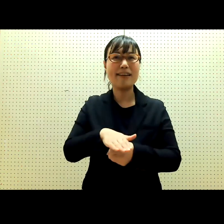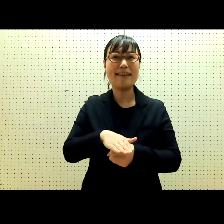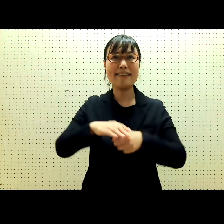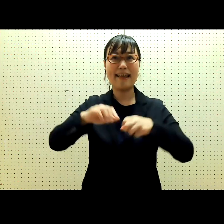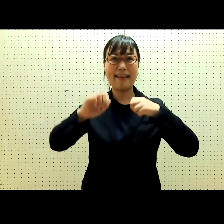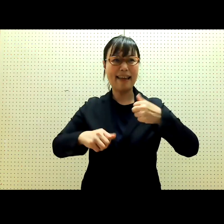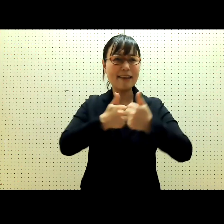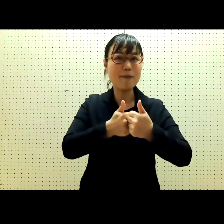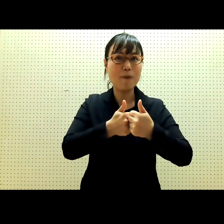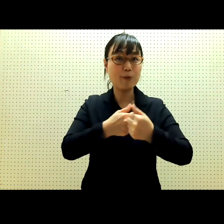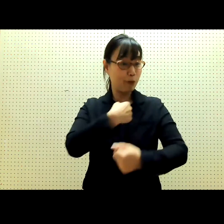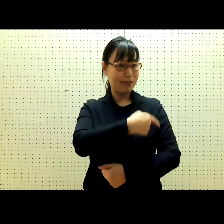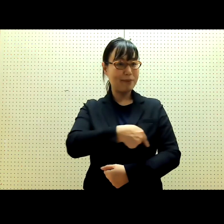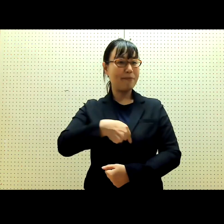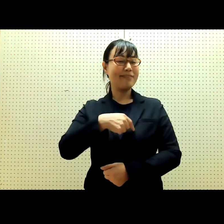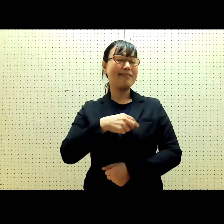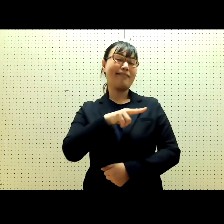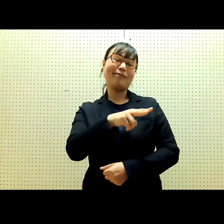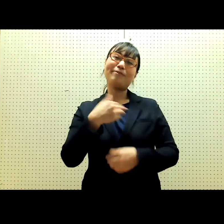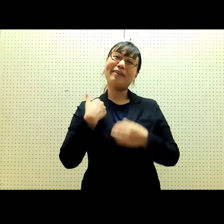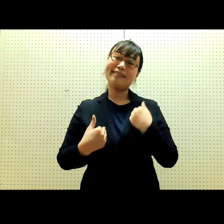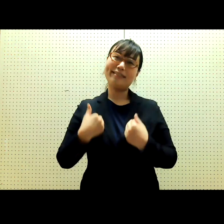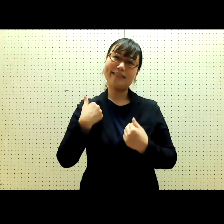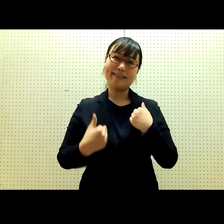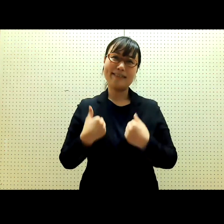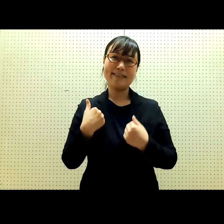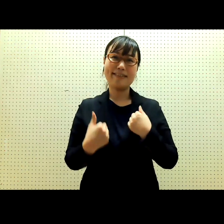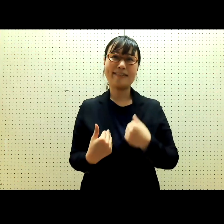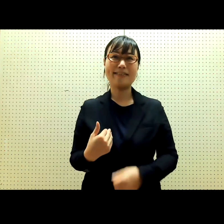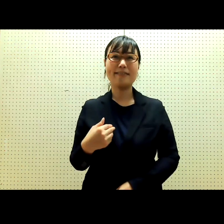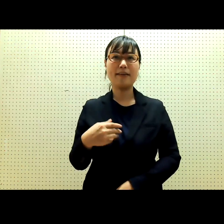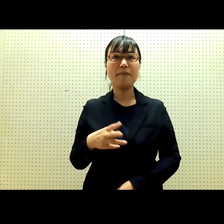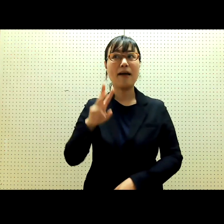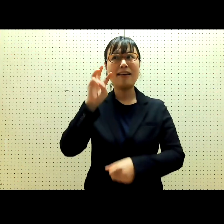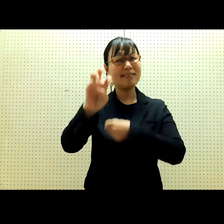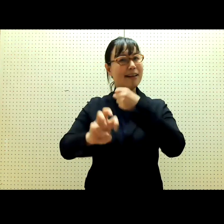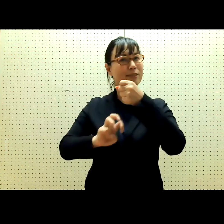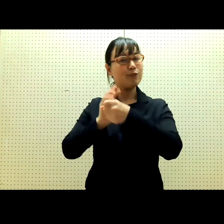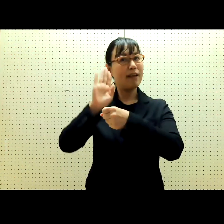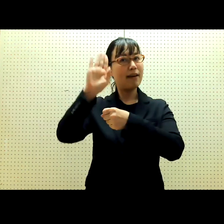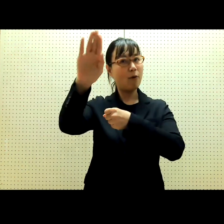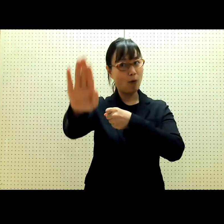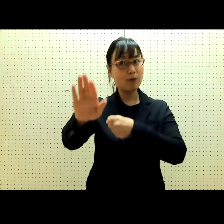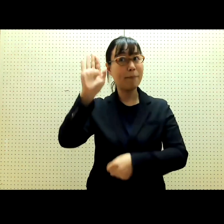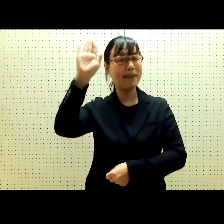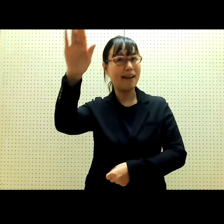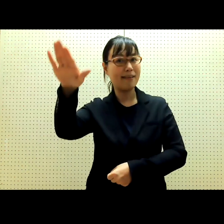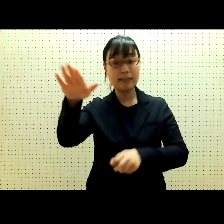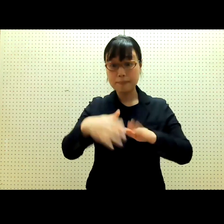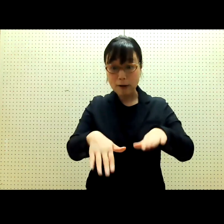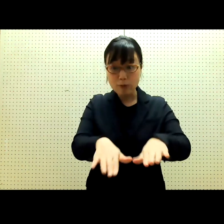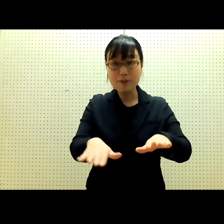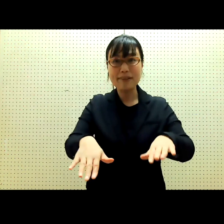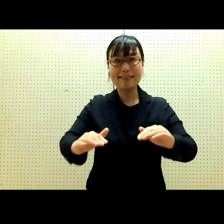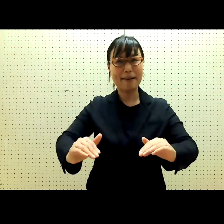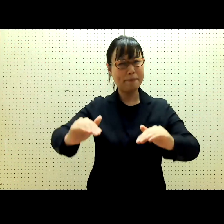する気持ちが嬉しく思います。それは30年後の未来、大人になった子どもたちがどんな